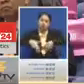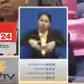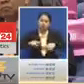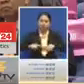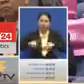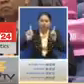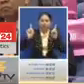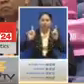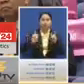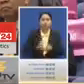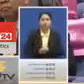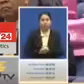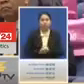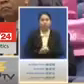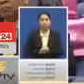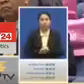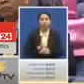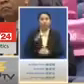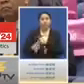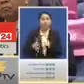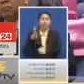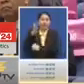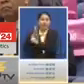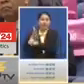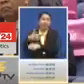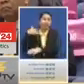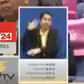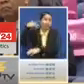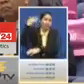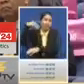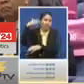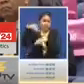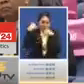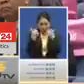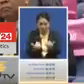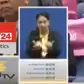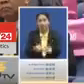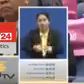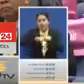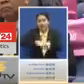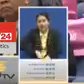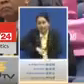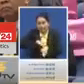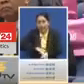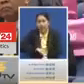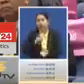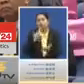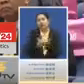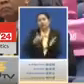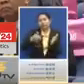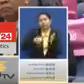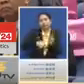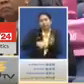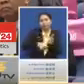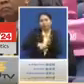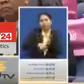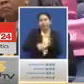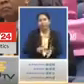องครับ5ปีที่ผ่านมาจนถึงวันนี้เนี่ยเกษตรกรลำบากหนี้สินล้นพ้นท่วมหัวท่วมตัว